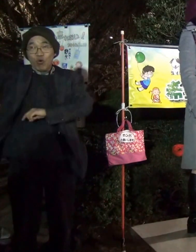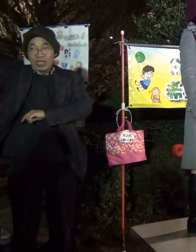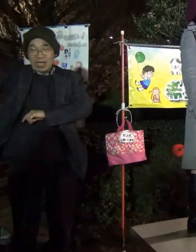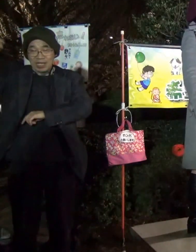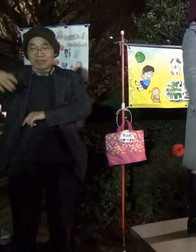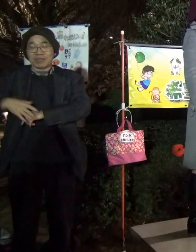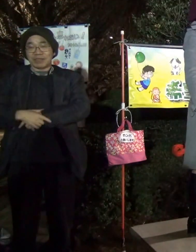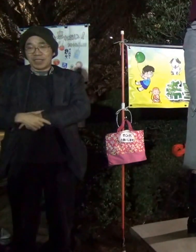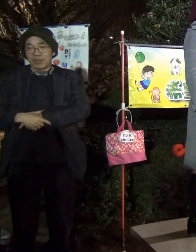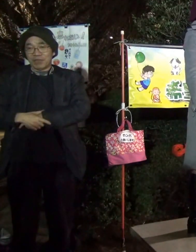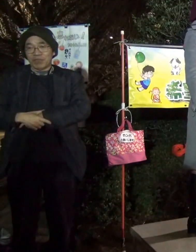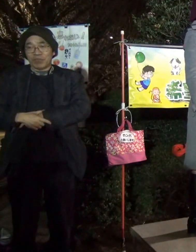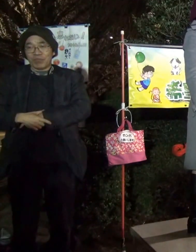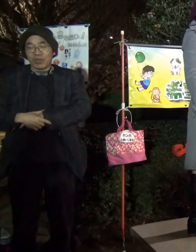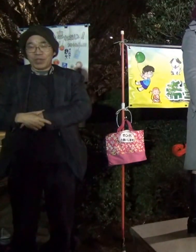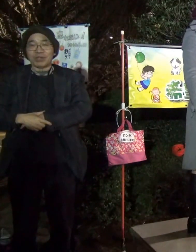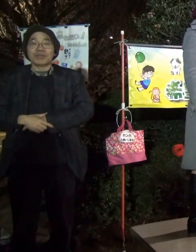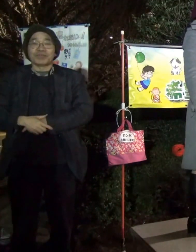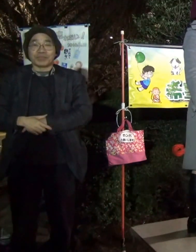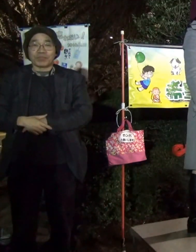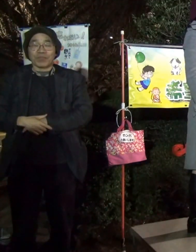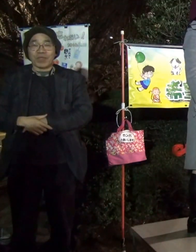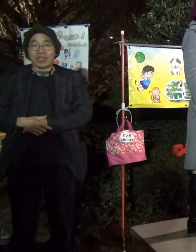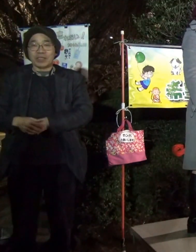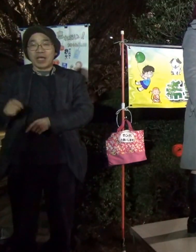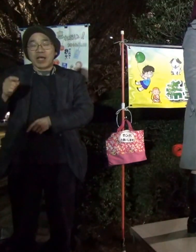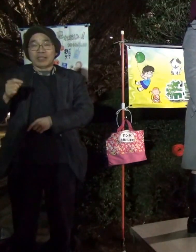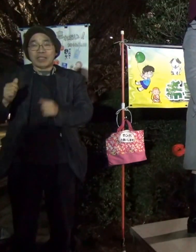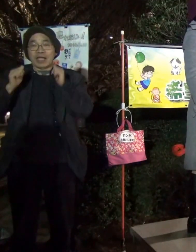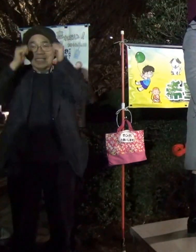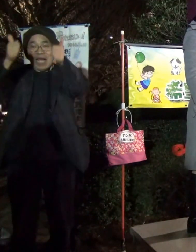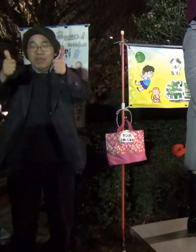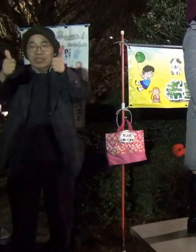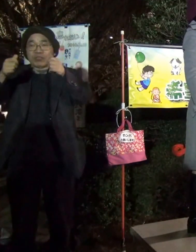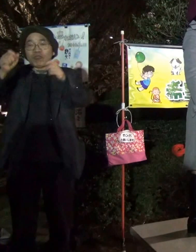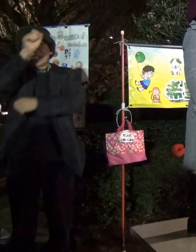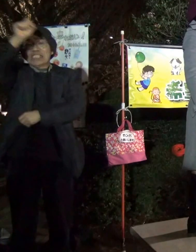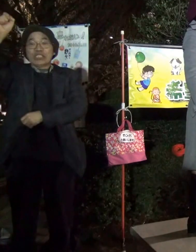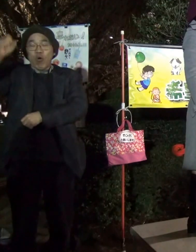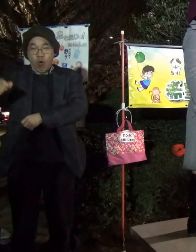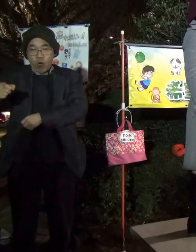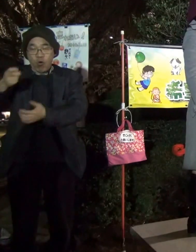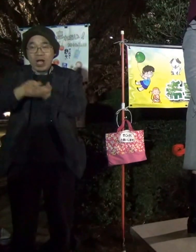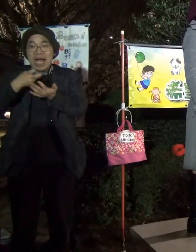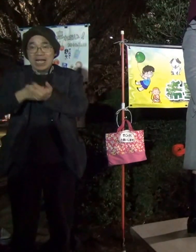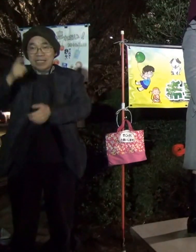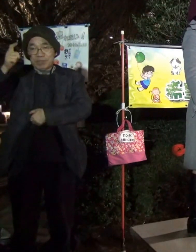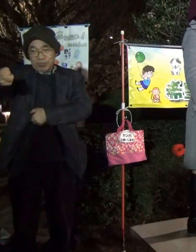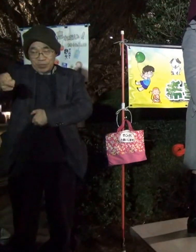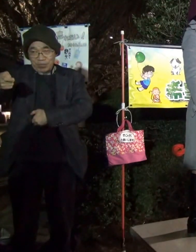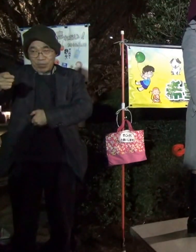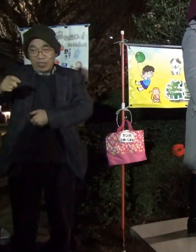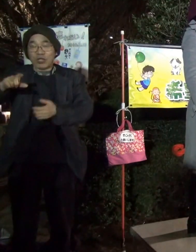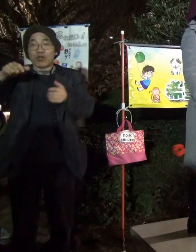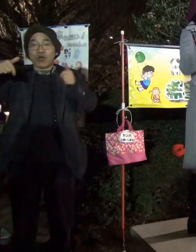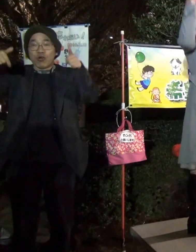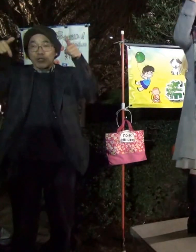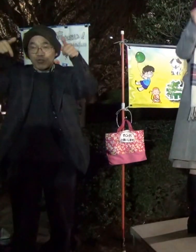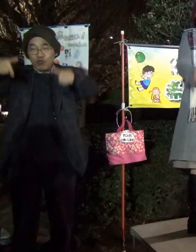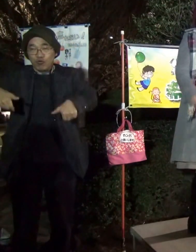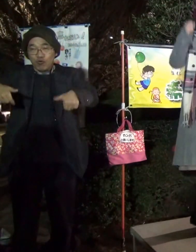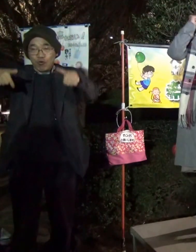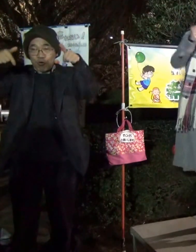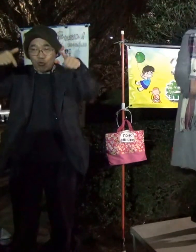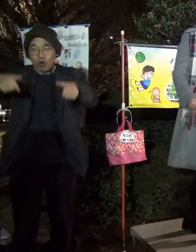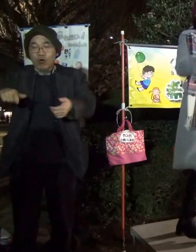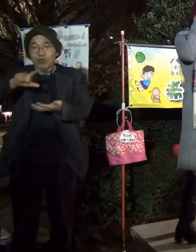はいはい、東電がじゃなくて司法がね、そう、しかもね、これ素晴らしい京都地裁なんだよ。京